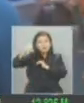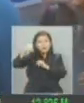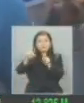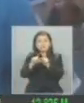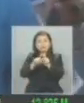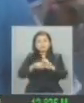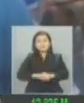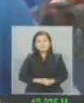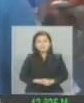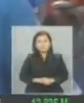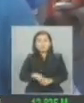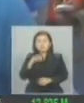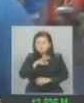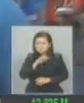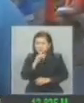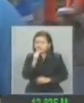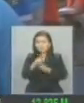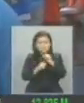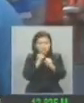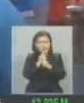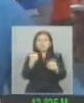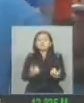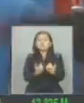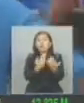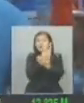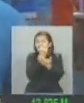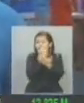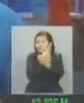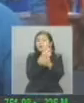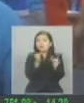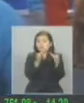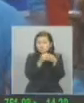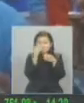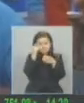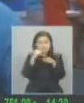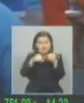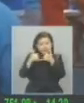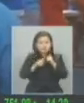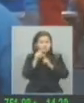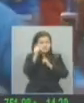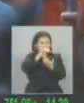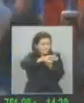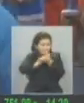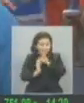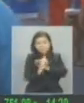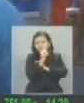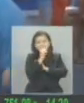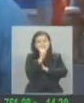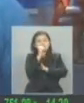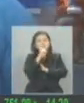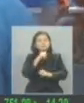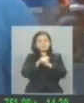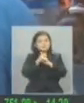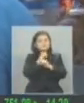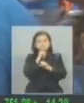อ๋อพอใจมากครับปีนี้ถือว่าราชบุรี FC นี่เรียกได้ว่าปฏิวัติตัวเองได้อย่างแบบยิ่งใหญ่มาก